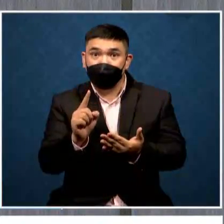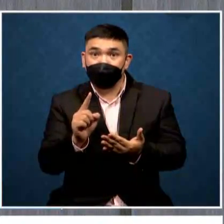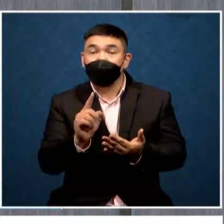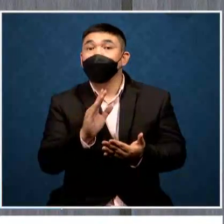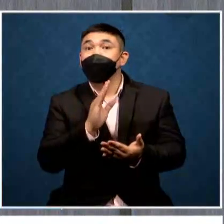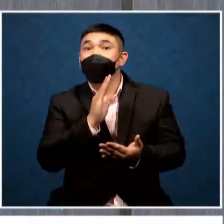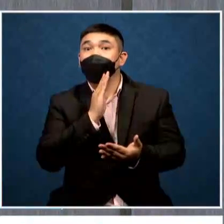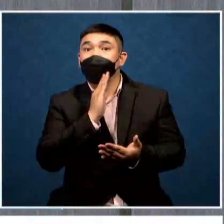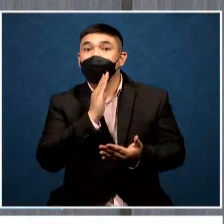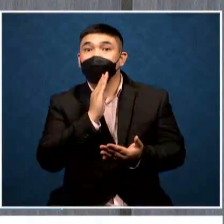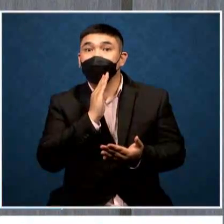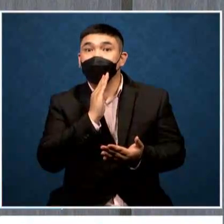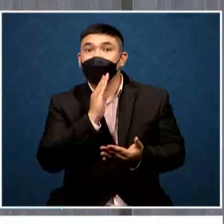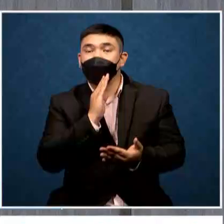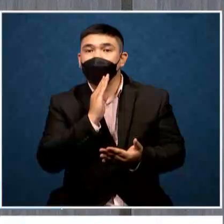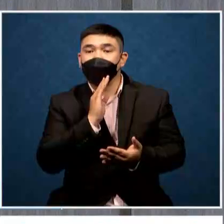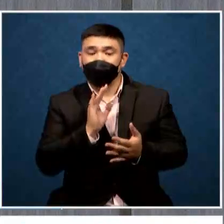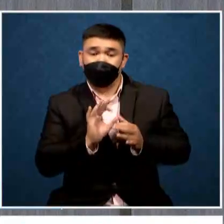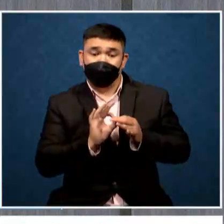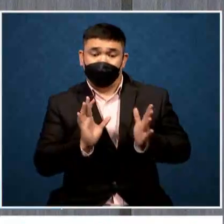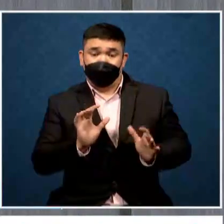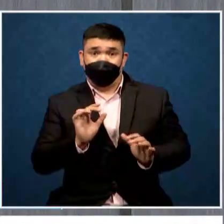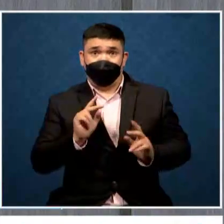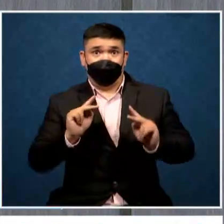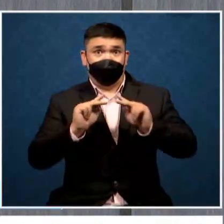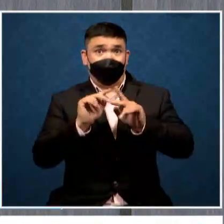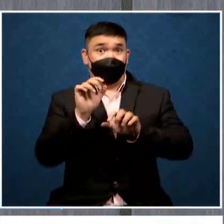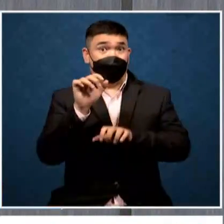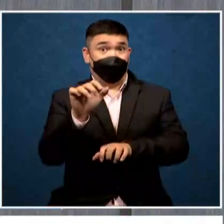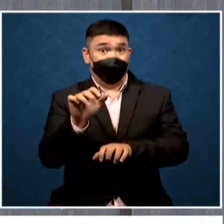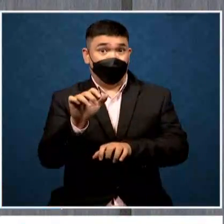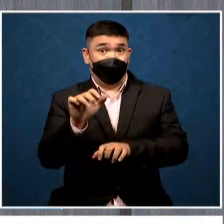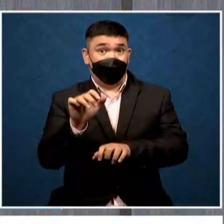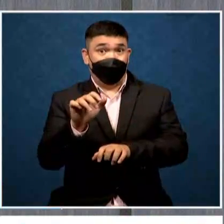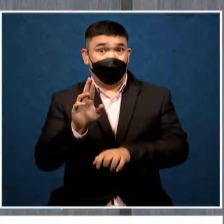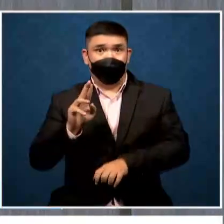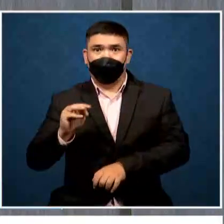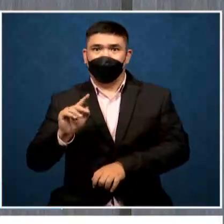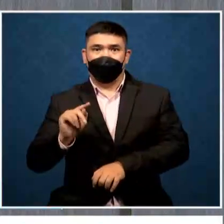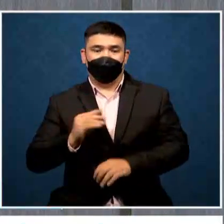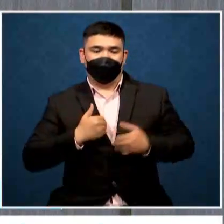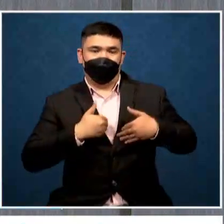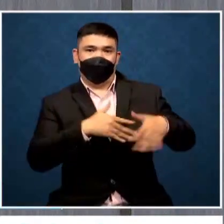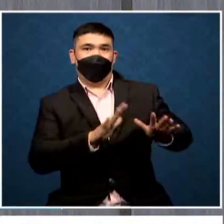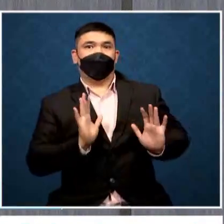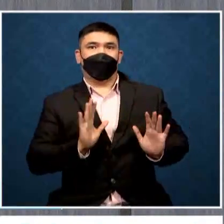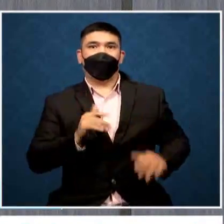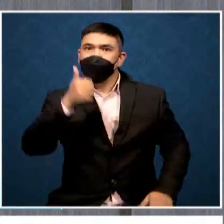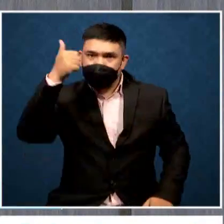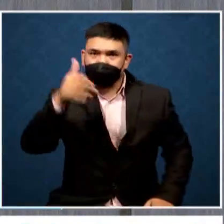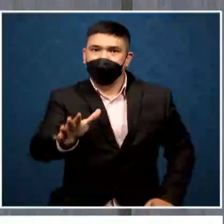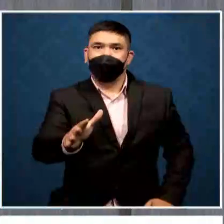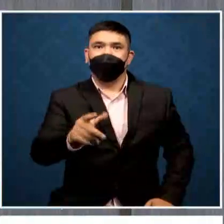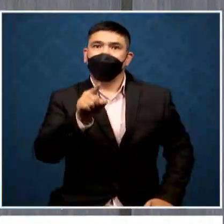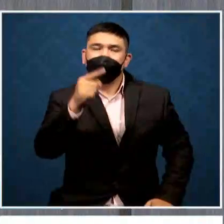จะพูดว่าไม่เกี่ยวกับตัวท่านรัฐมนตรีเห็นจะไม่ได้แน่นอนท่าน